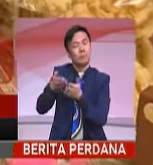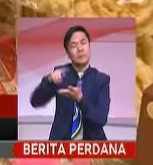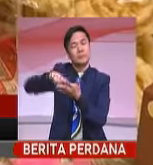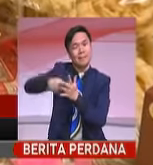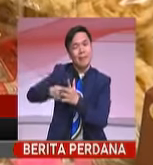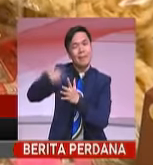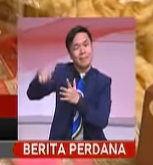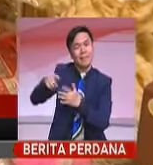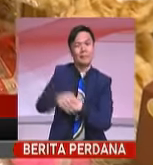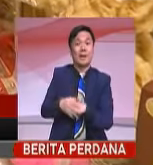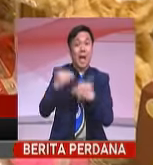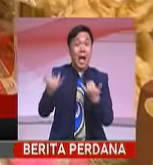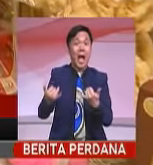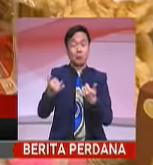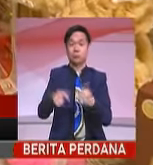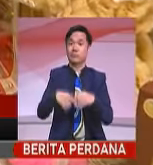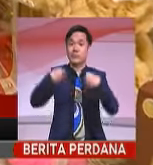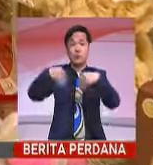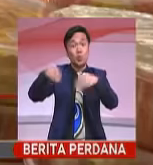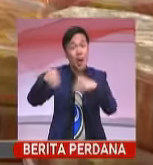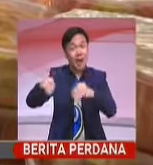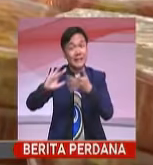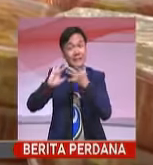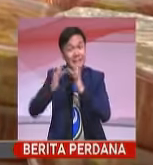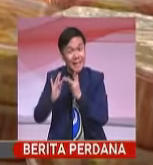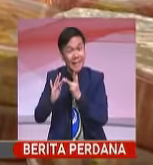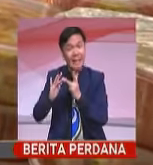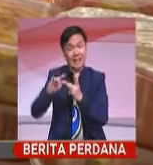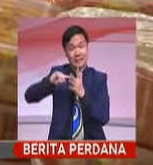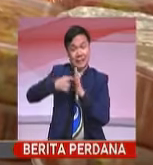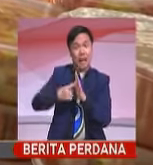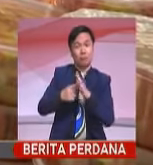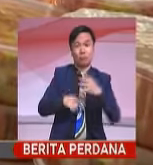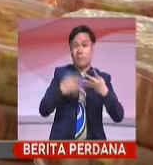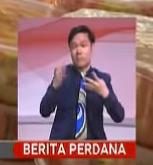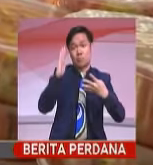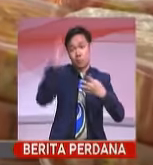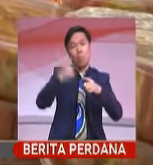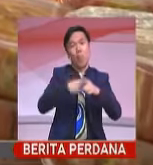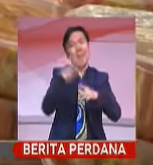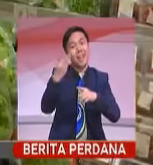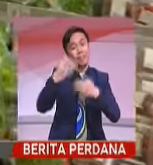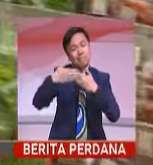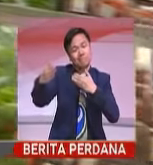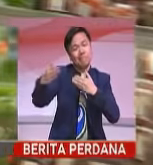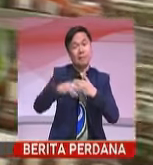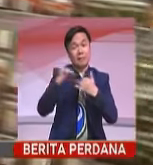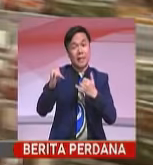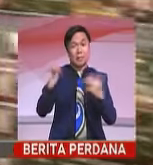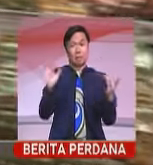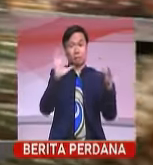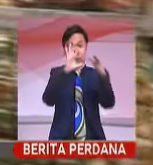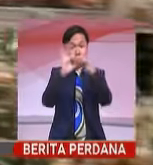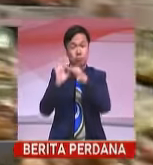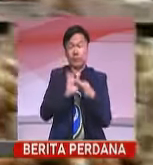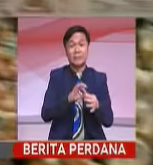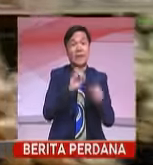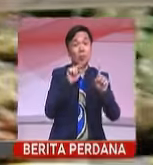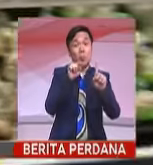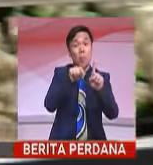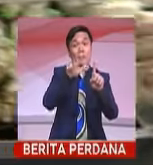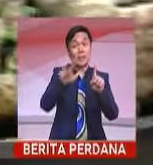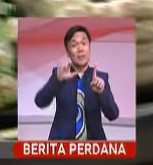Pasaraya Maya itu dijangka mula beroperasi pada suku kedua tahun ini dan bakal menghubungkan lebih 1.3 juta